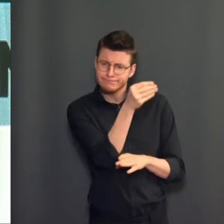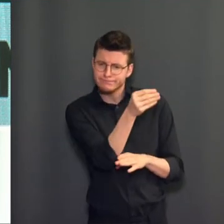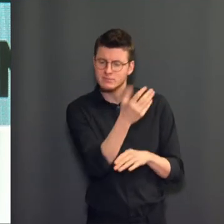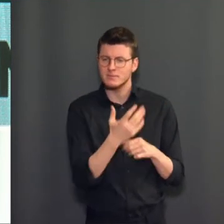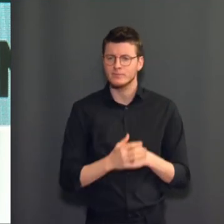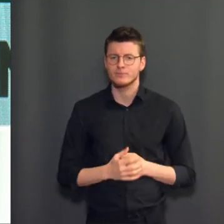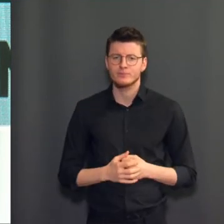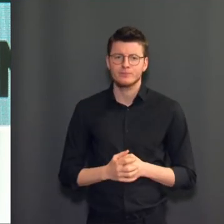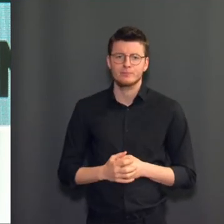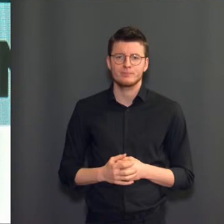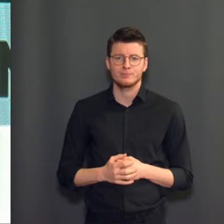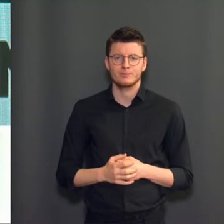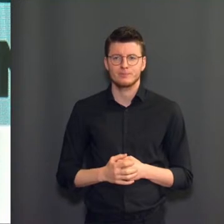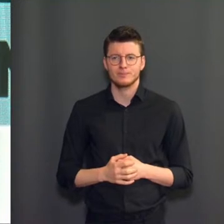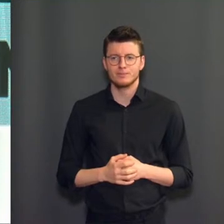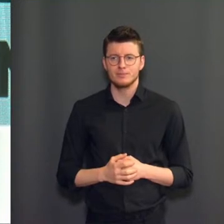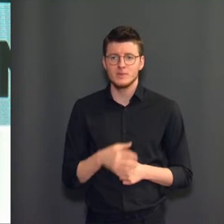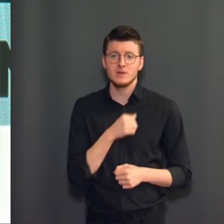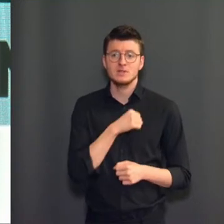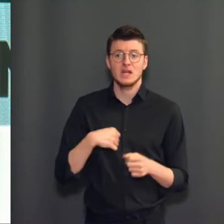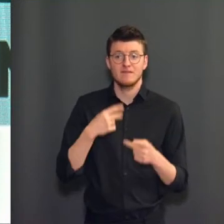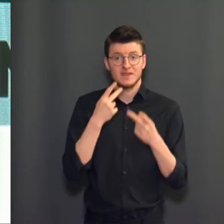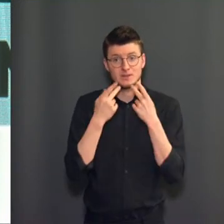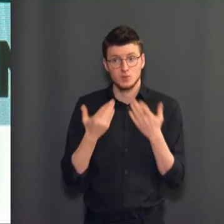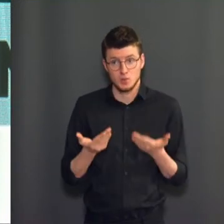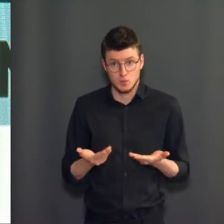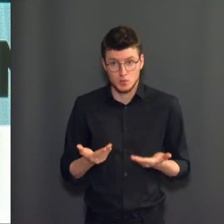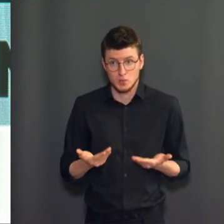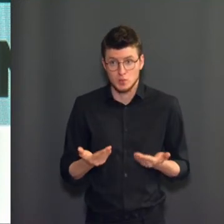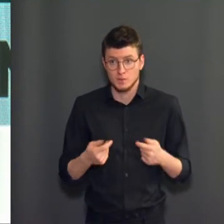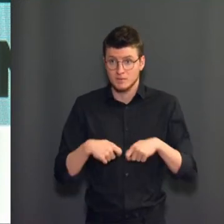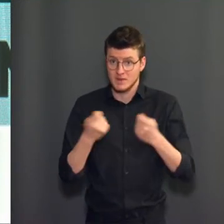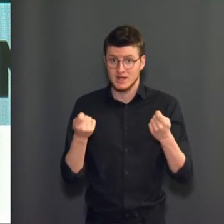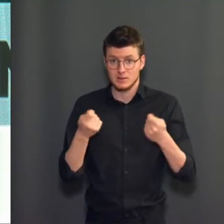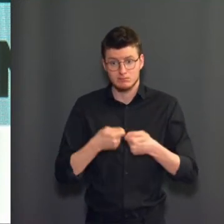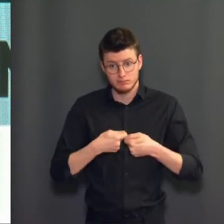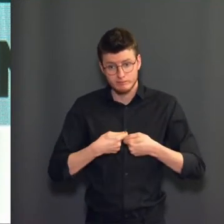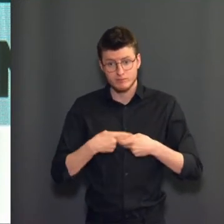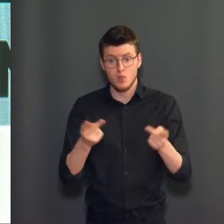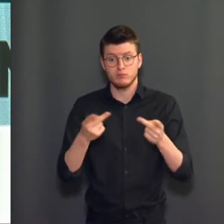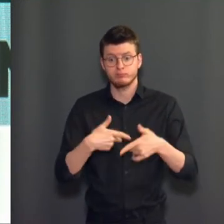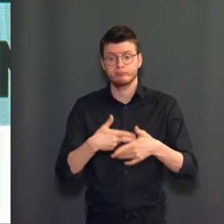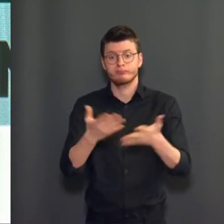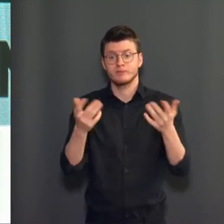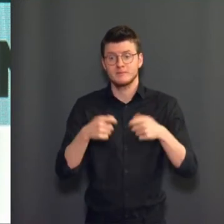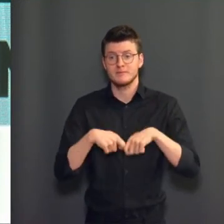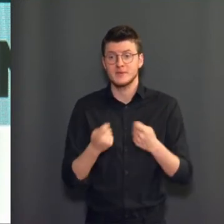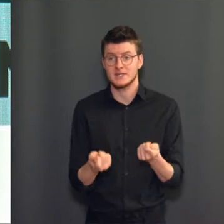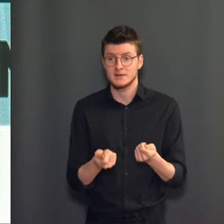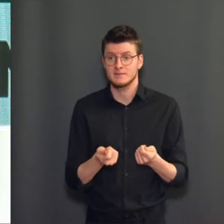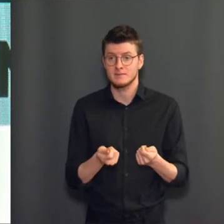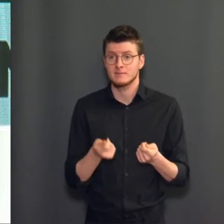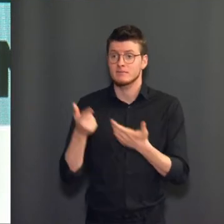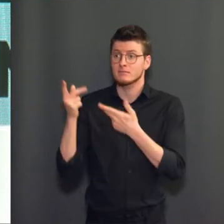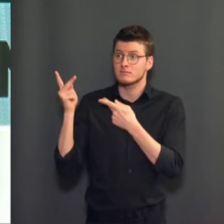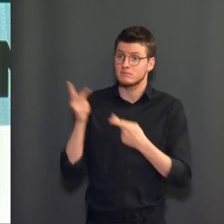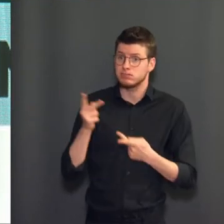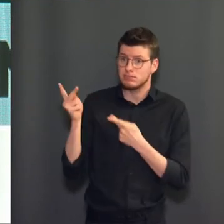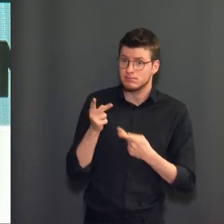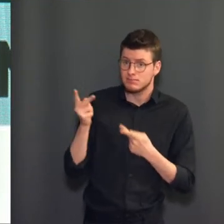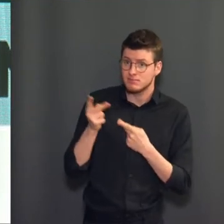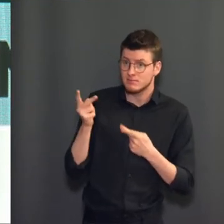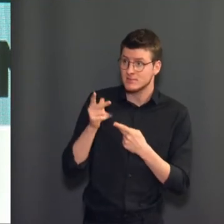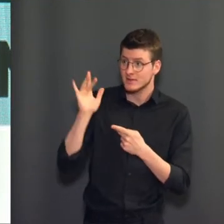Zelftests zullen vanaf nu dus beschikbaar zijn in de apotheken. De distributie naar de apothekers is begonnen